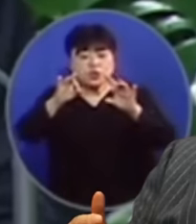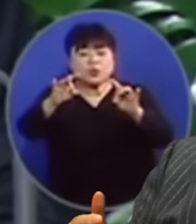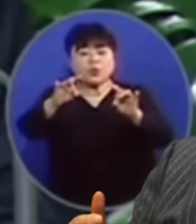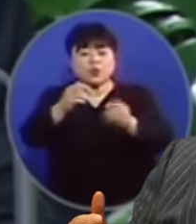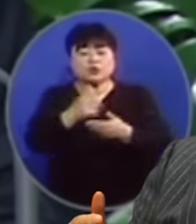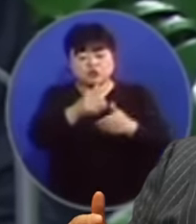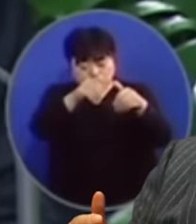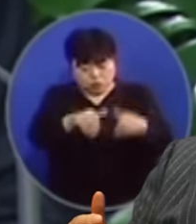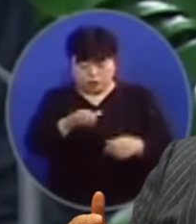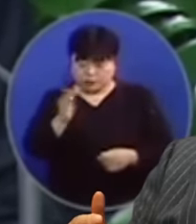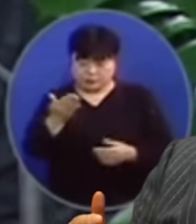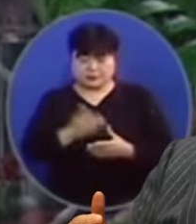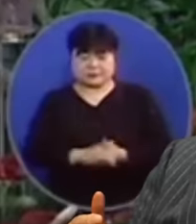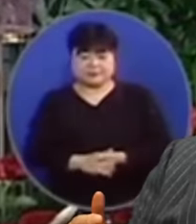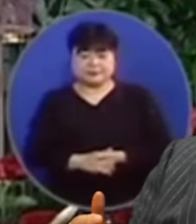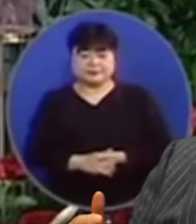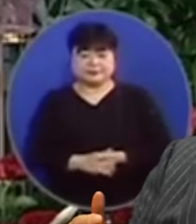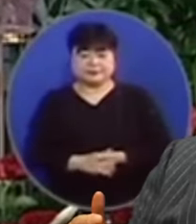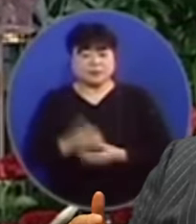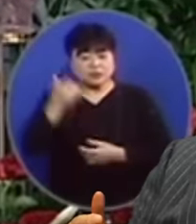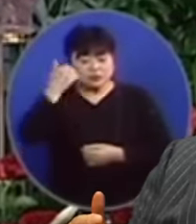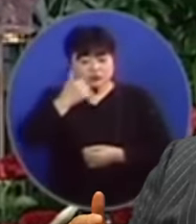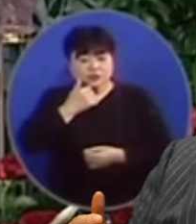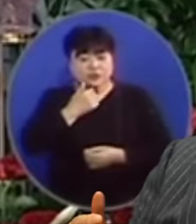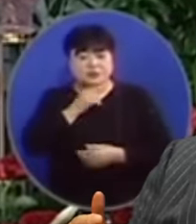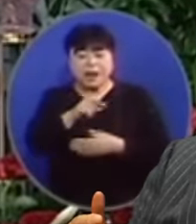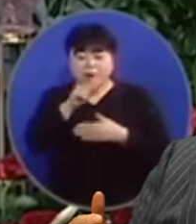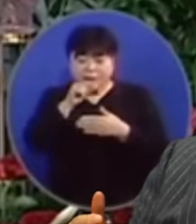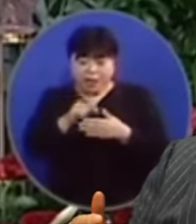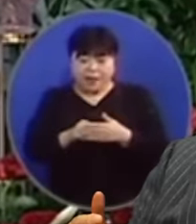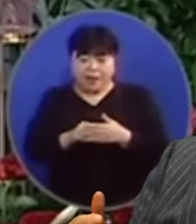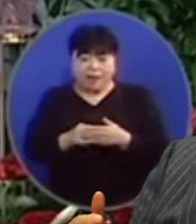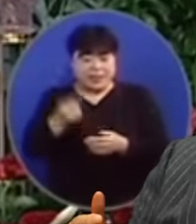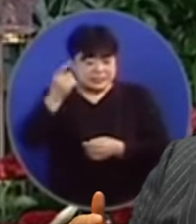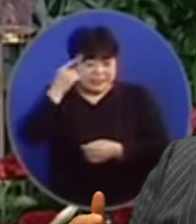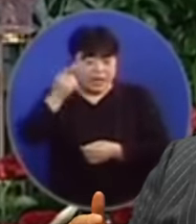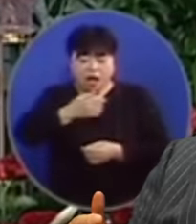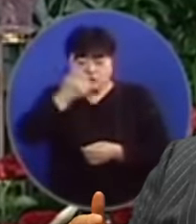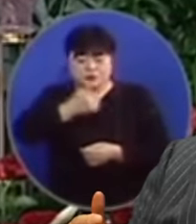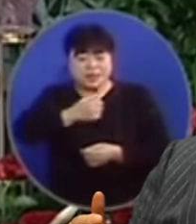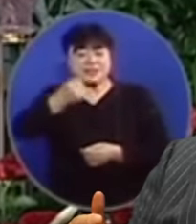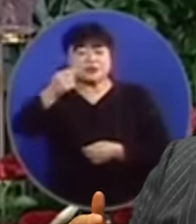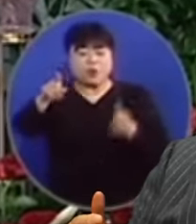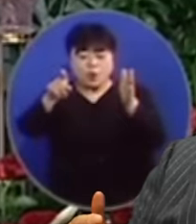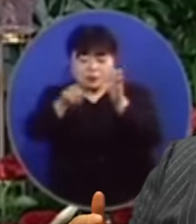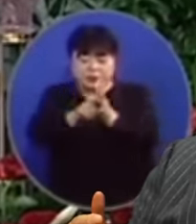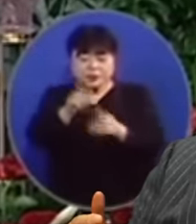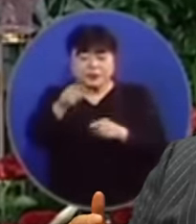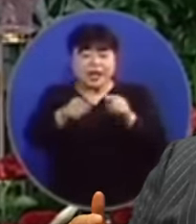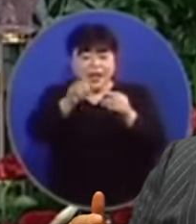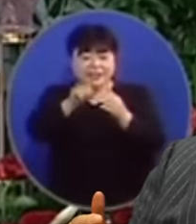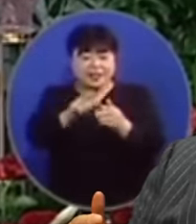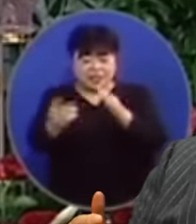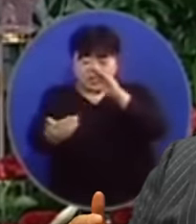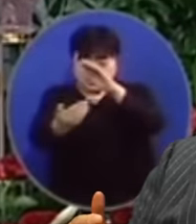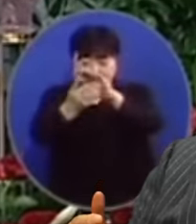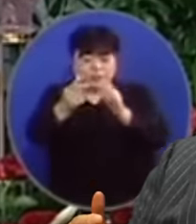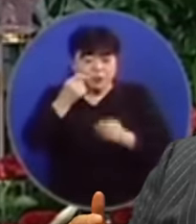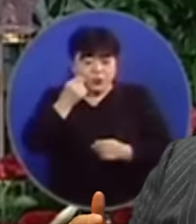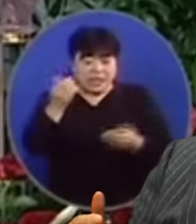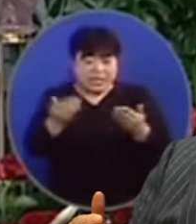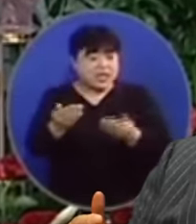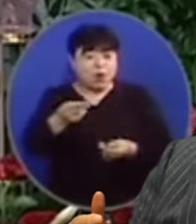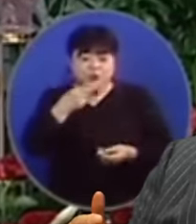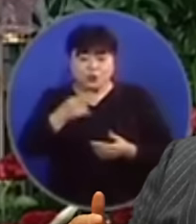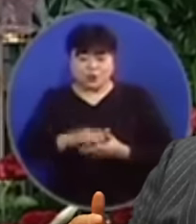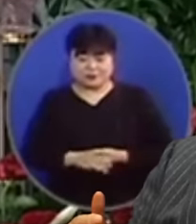주의 종이 된 것입니다. 누구든지 마음에 생각과 꿈을 품고 믿음으로 나아가면 이루지 못할 일이 없습니다.